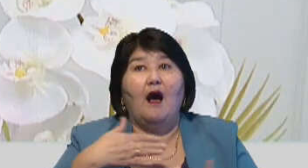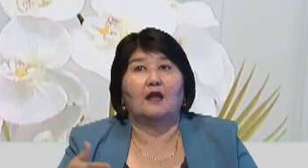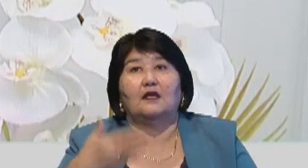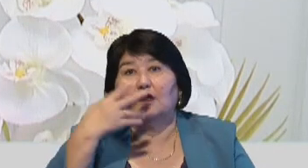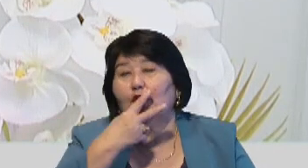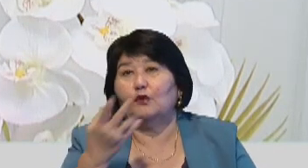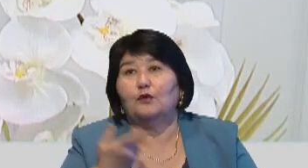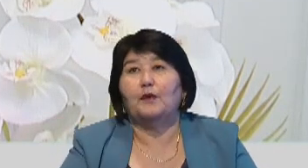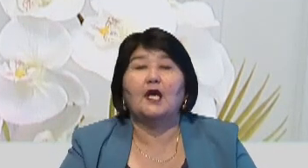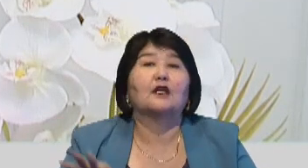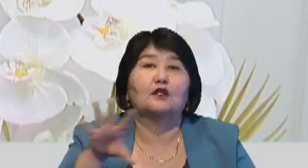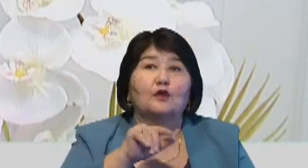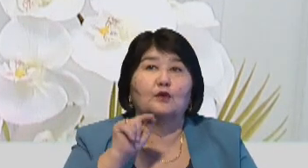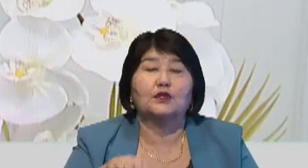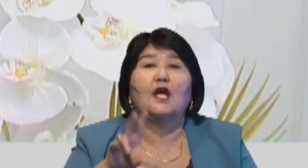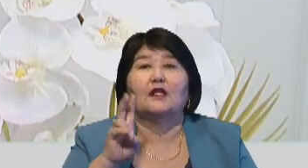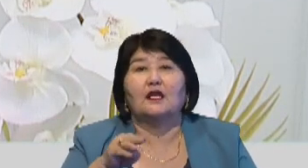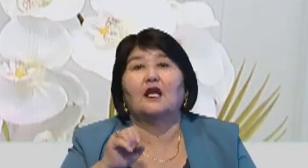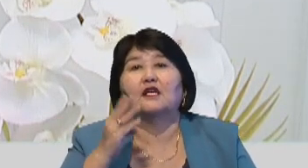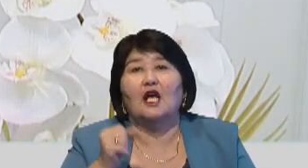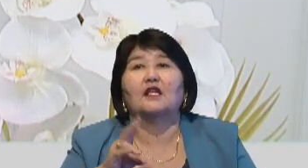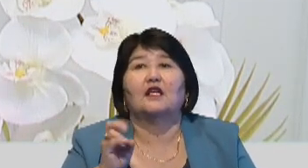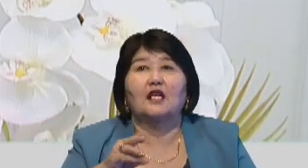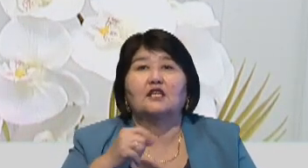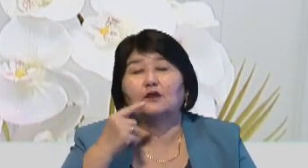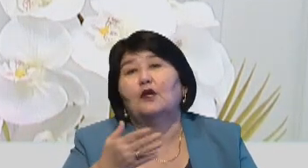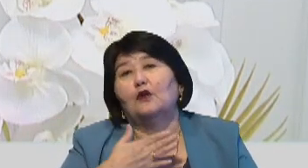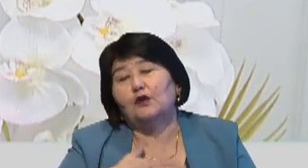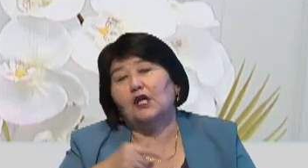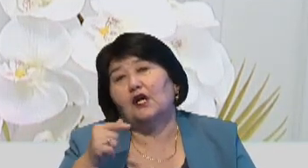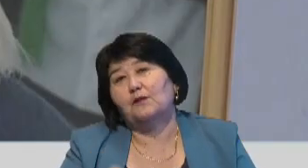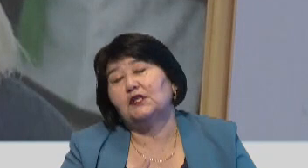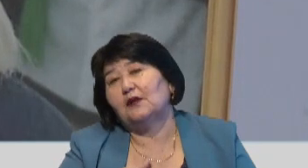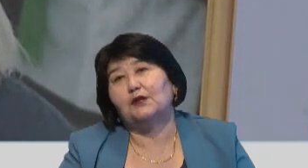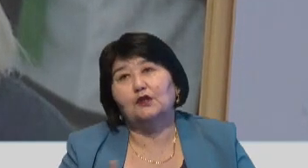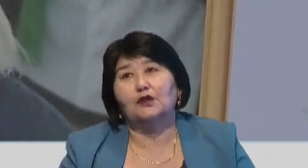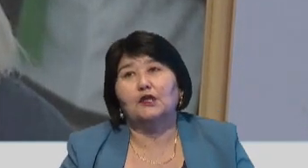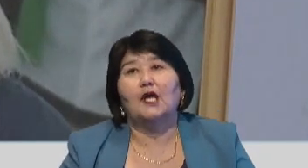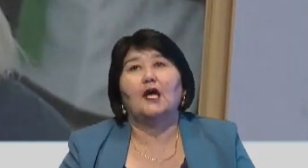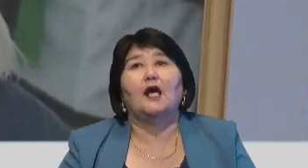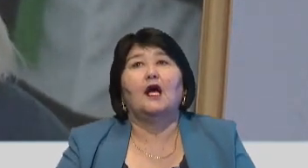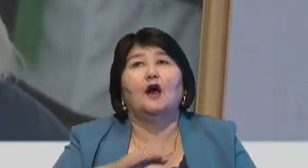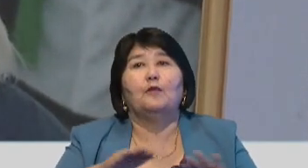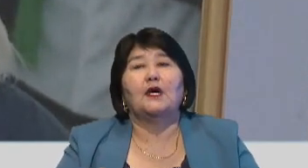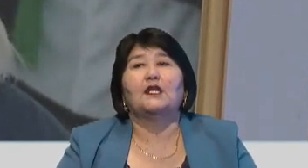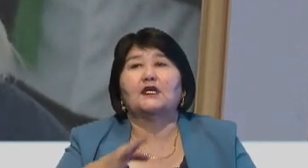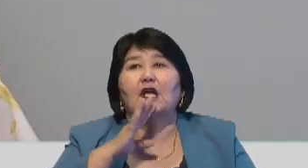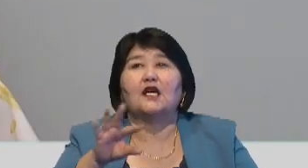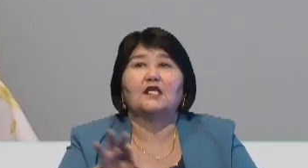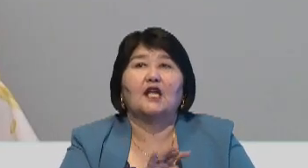отқан жоқ, бәрі де осы Наташа, Наташа дейді де отырады. Құдайға мыңғатта шүкір. Балаларымызға жар